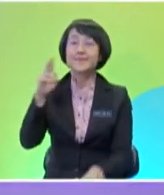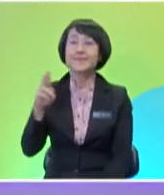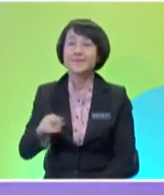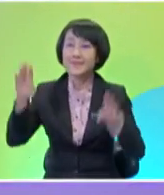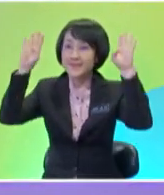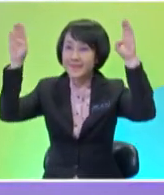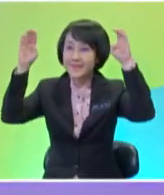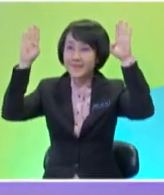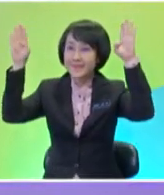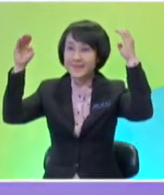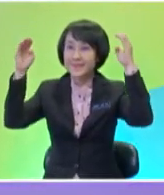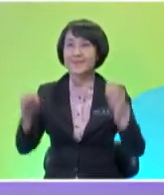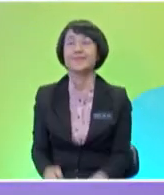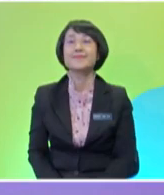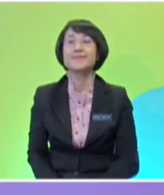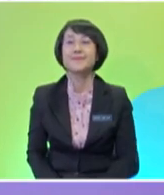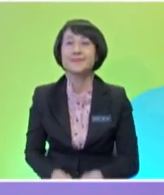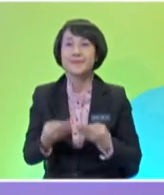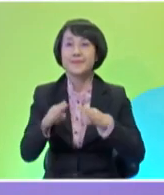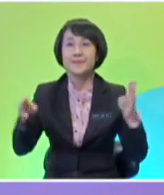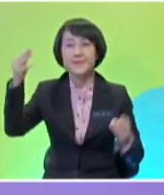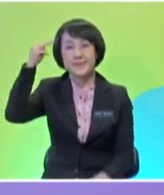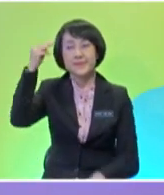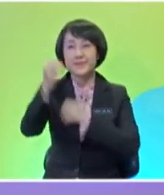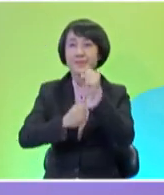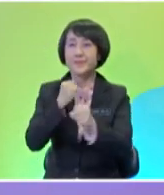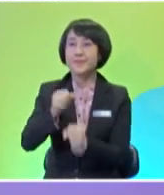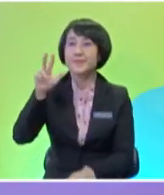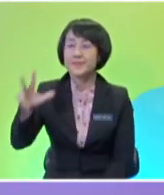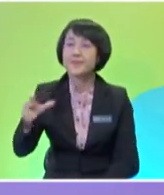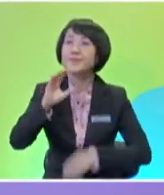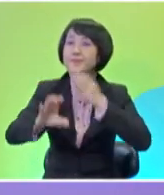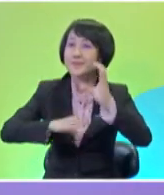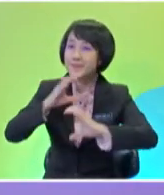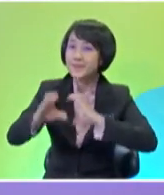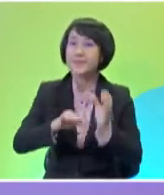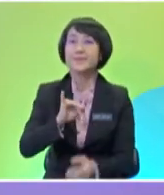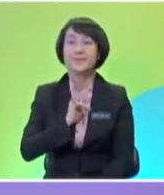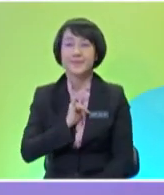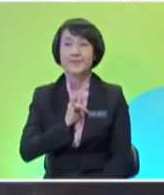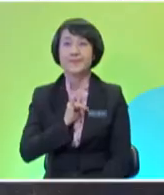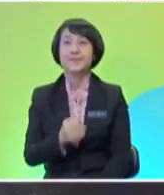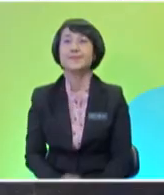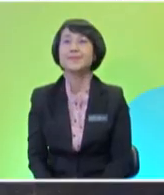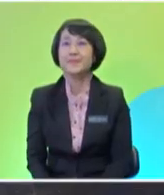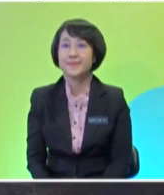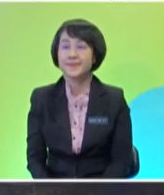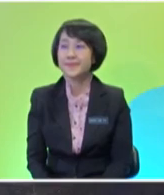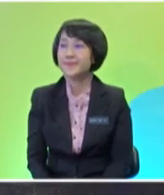ialah literasi bahasa Melayu tahun 3 tajuknya ialah cita-cita saya seterusnya